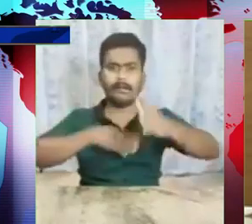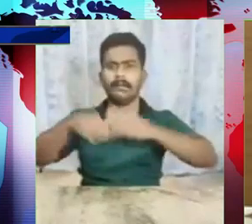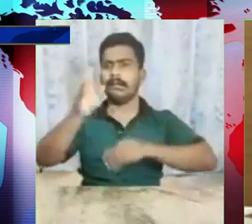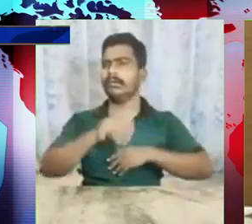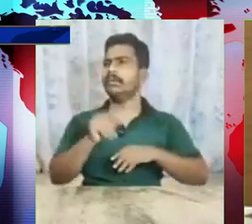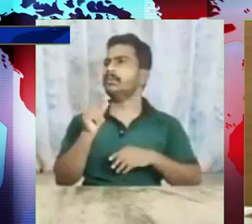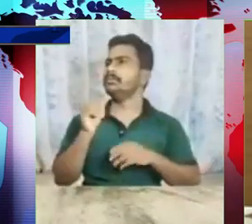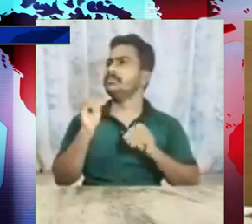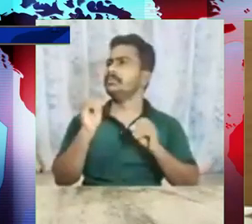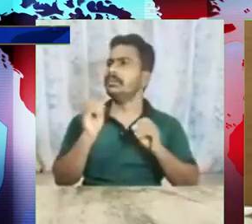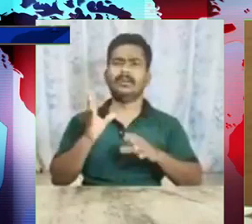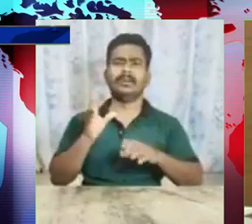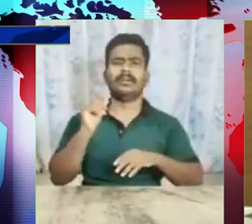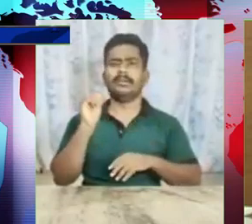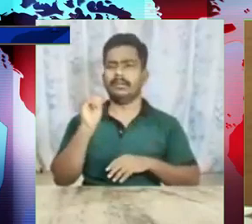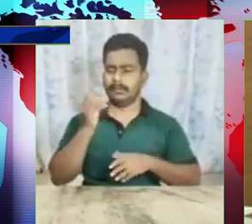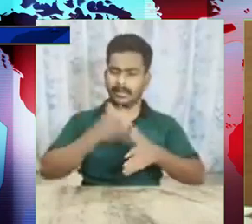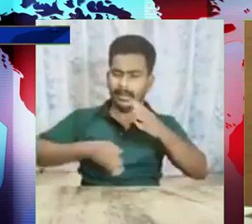ഇവരൊക്കെ